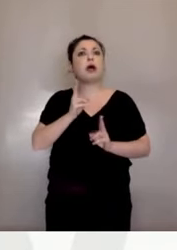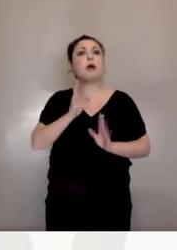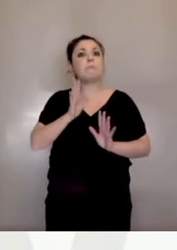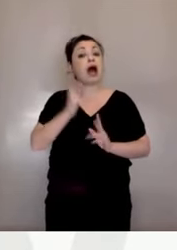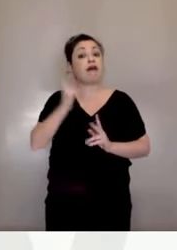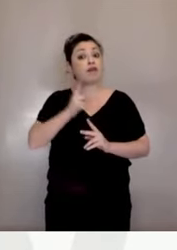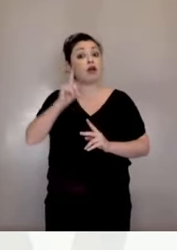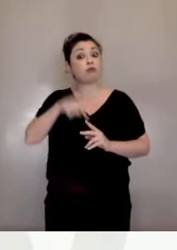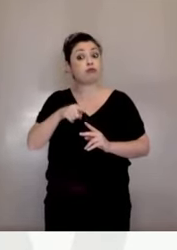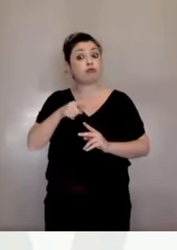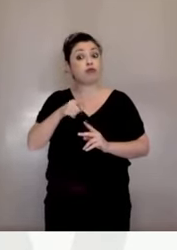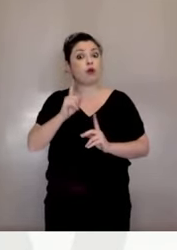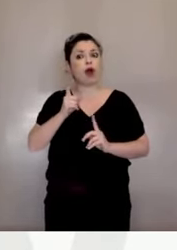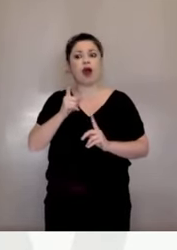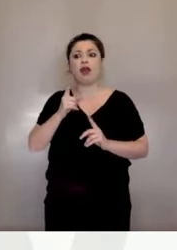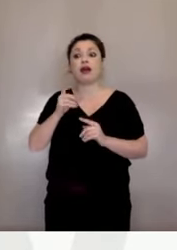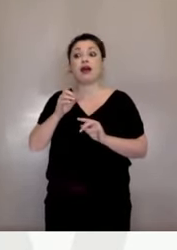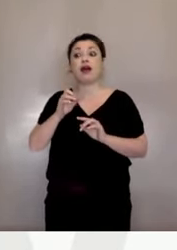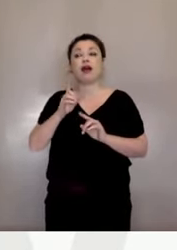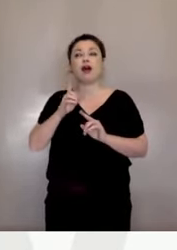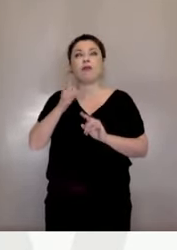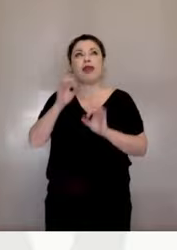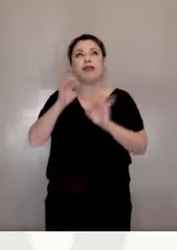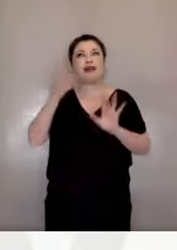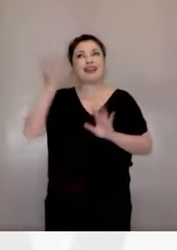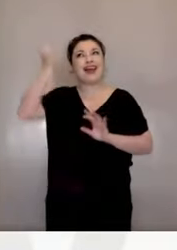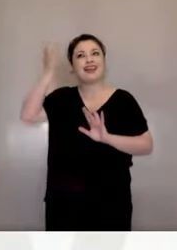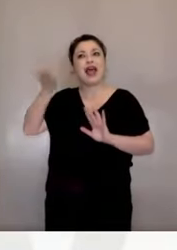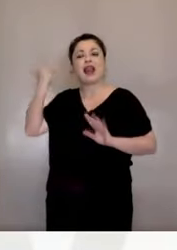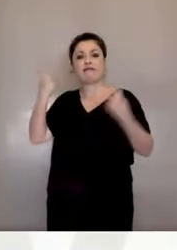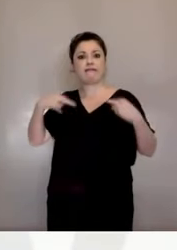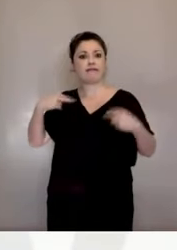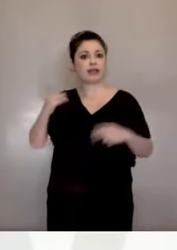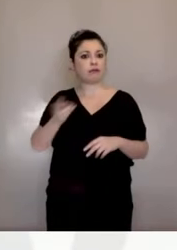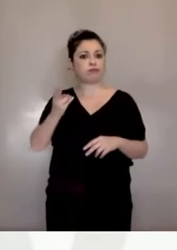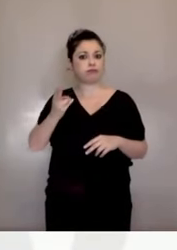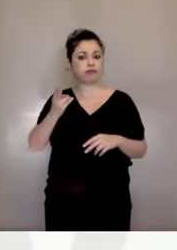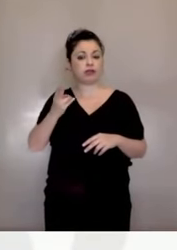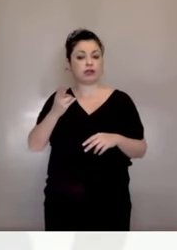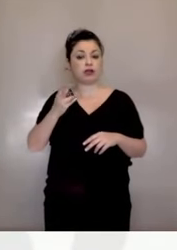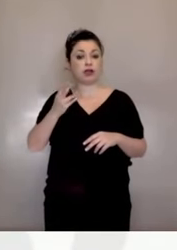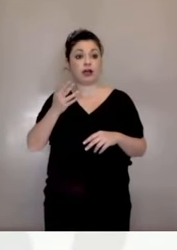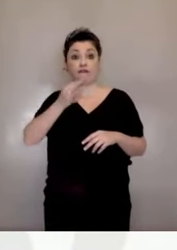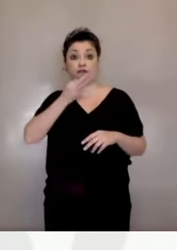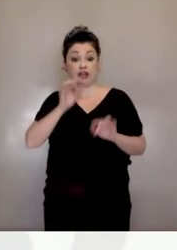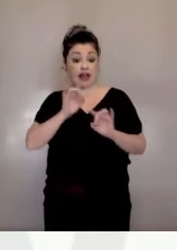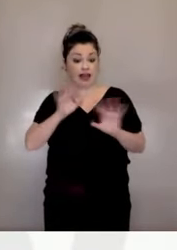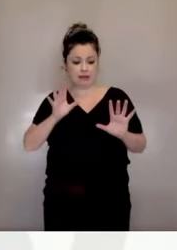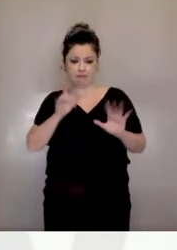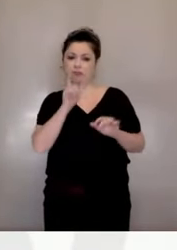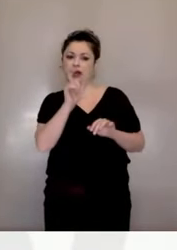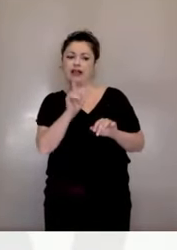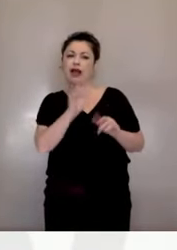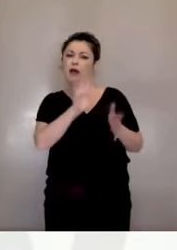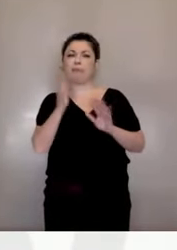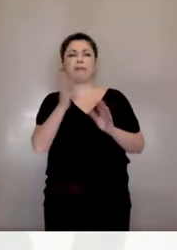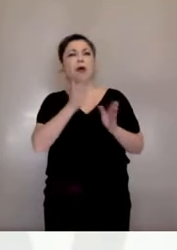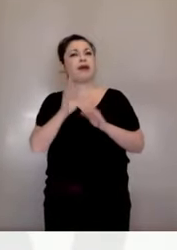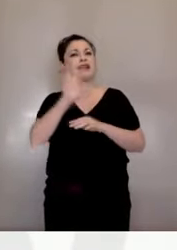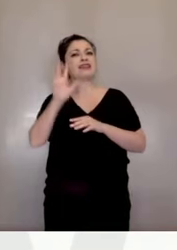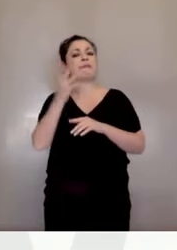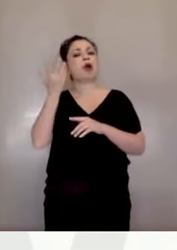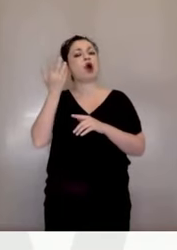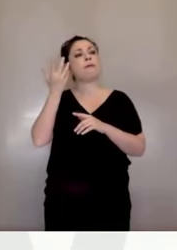che non posso vivere senza questa idea. Da un lato il concetto di libertà sembra una nozione semplice, intuitiva, di